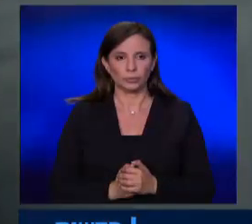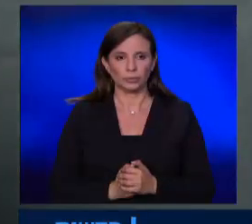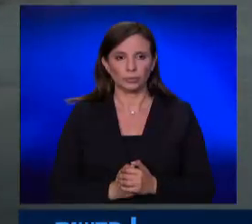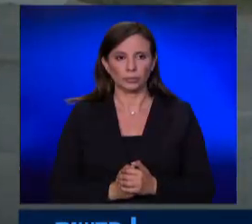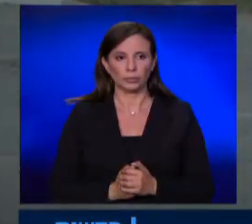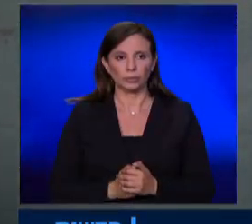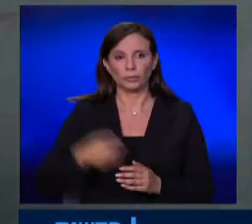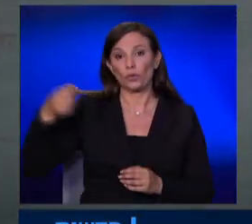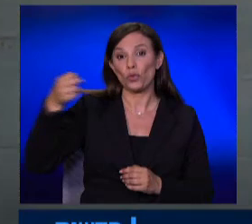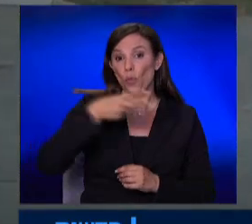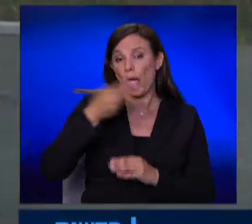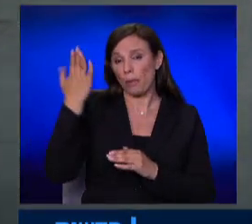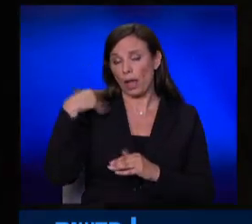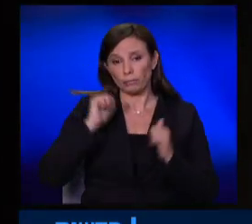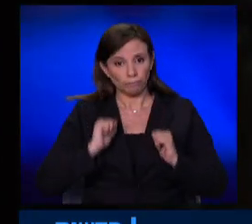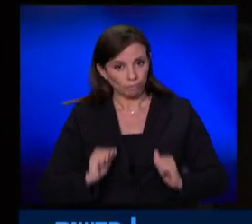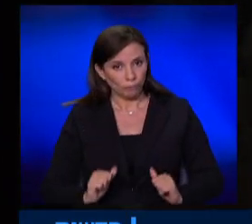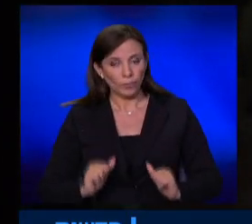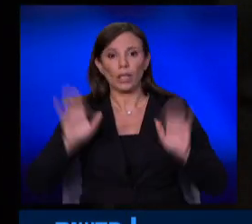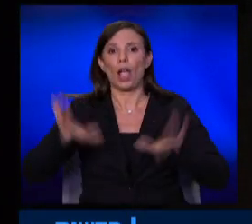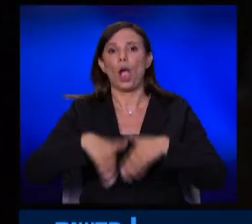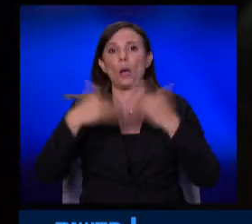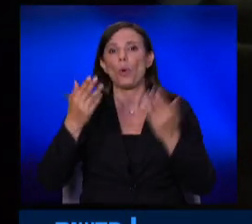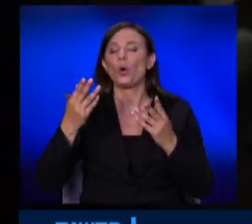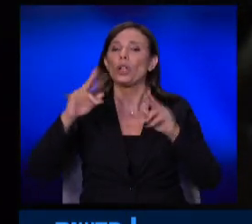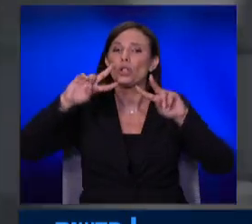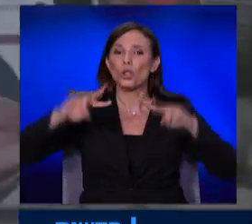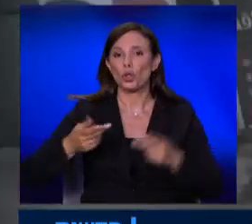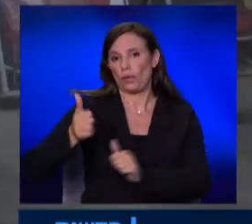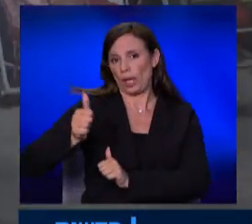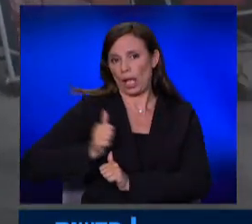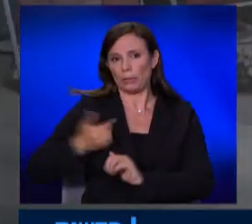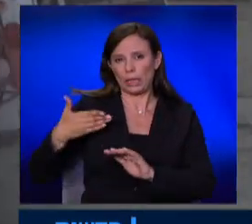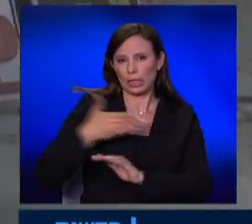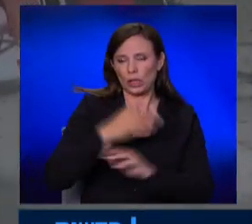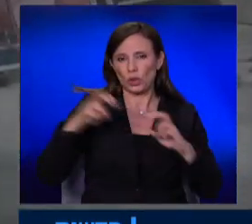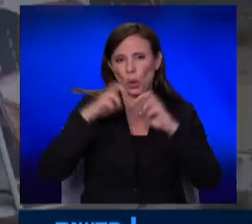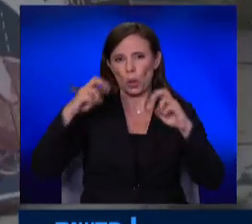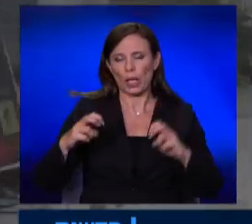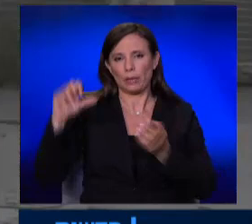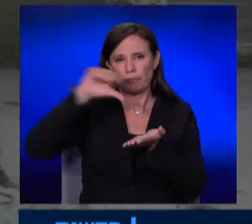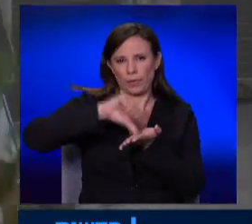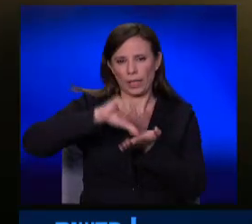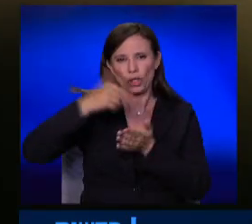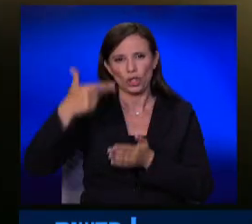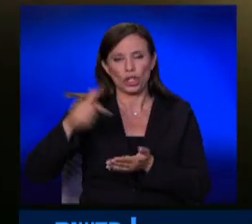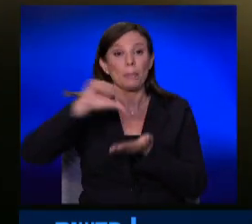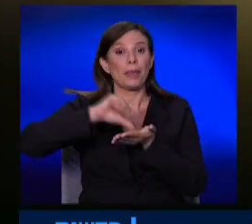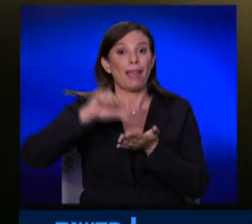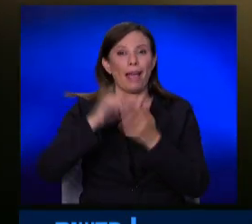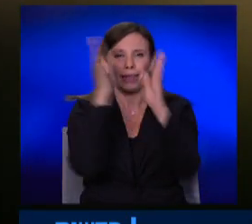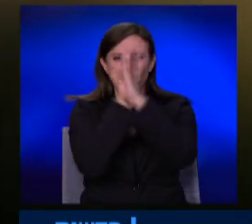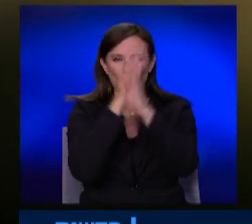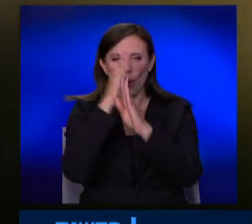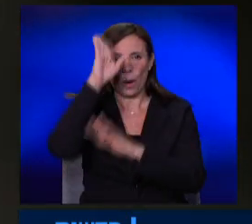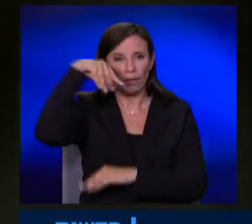אחרי שבועיים של הפסקה, הבוקר נכנסו שוב לוחמי דובדבן לעיר ג'נין, בירת הטרור הפלסטיני בגל הנוכחי, ועצרו